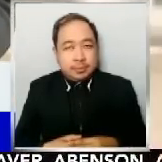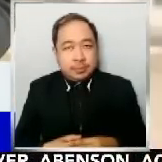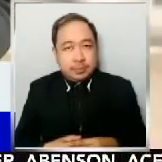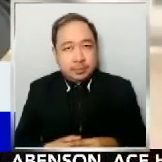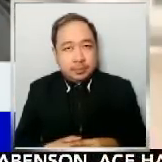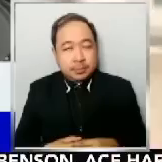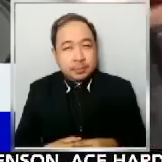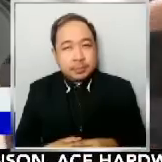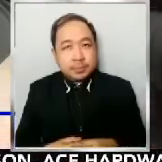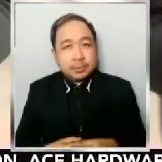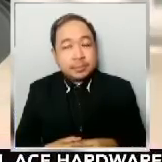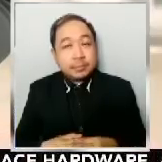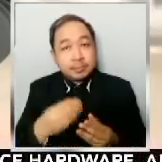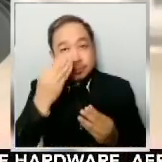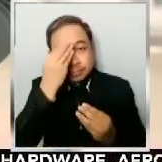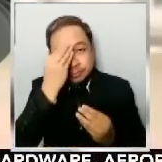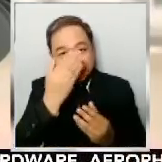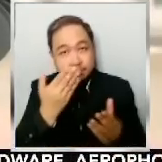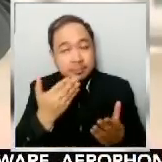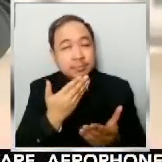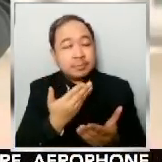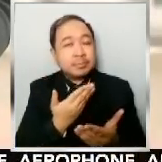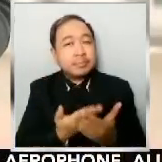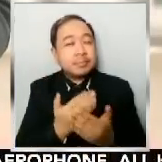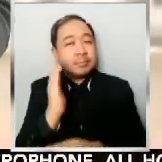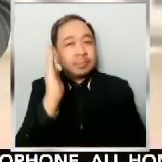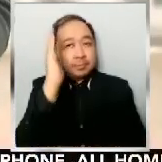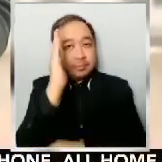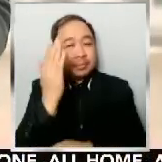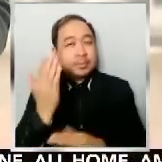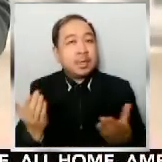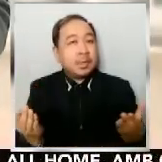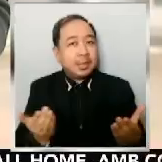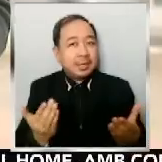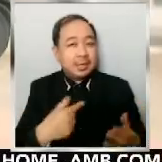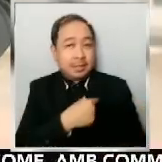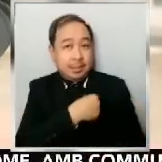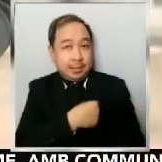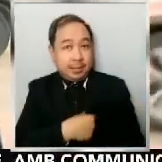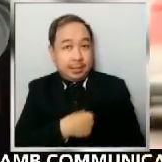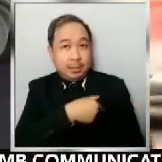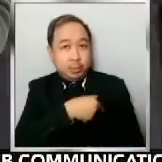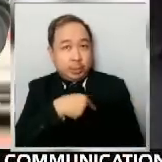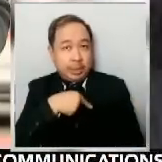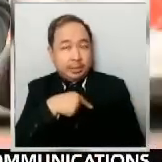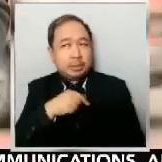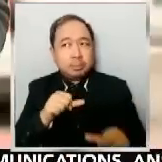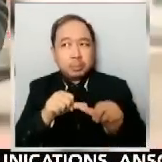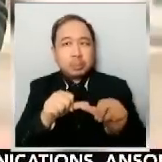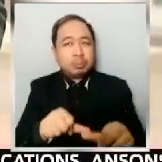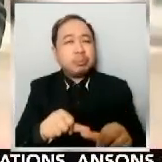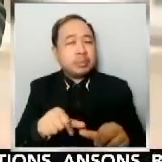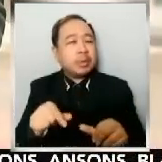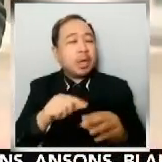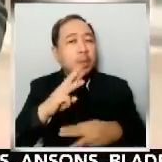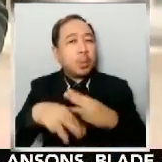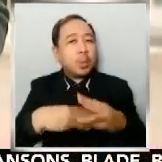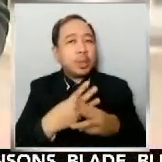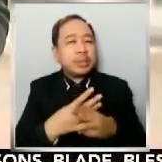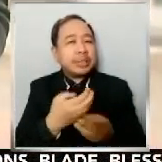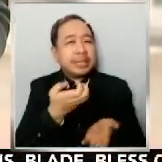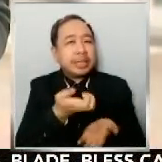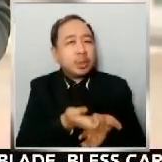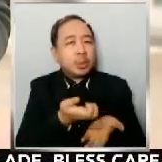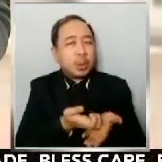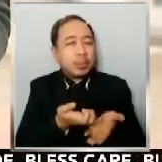Mel, mga kapuso, magandang tanghali po mula rito sa Davos sa Switzerland kung saan nga po ginaganap ang World Economic Forum at kung saan delegado po